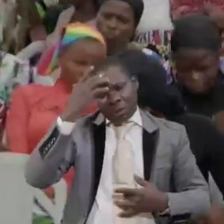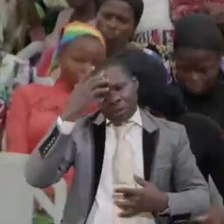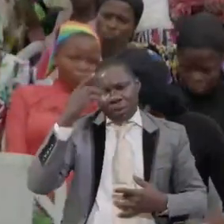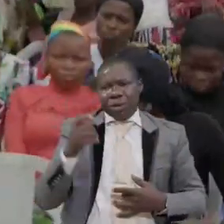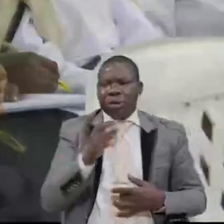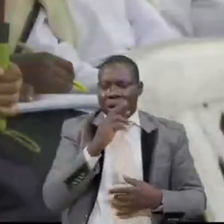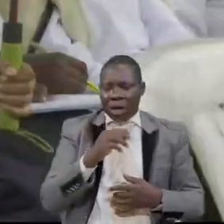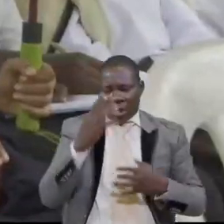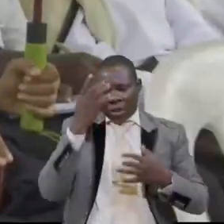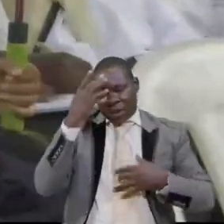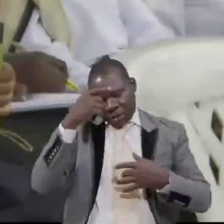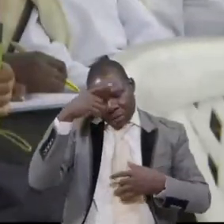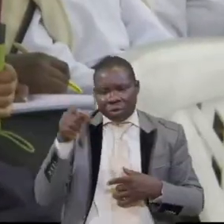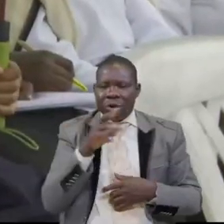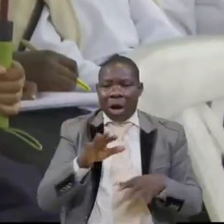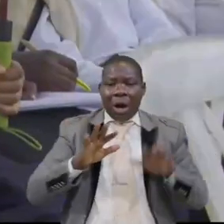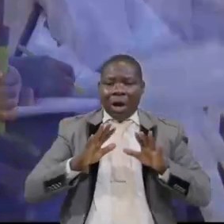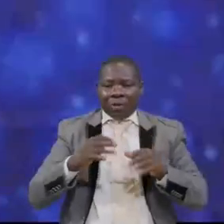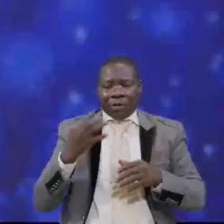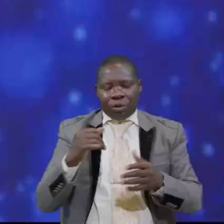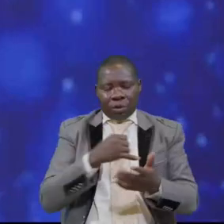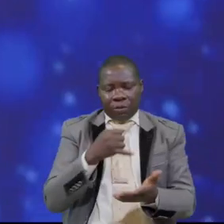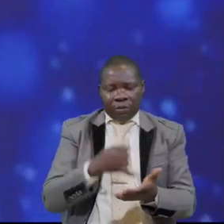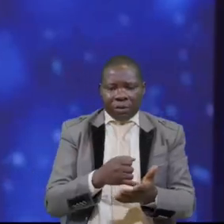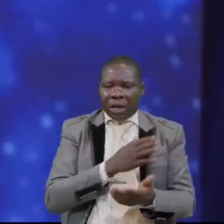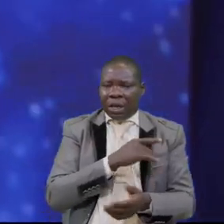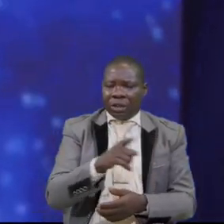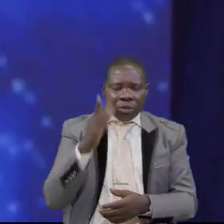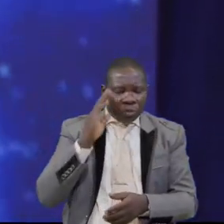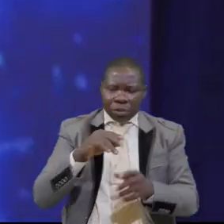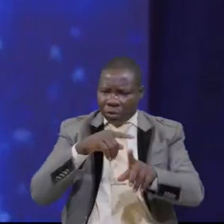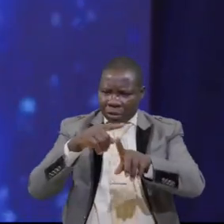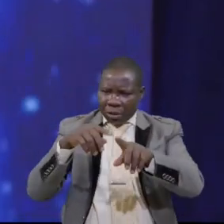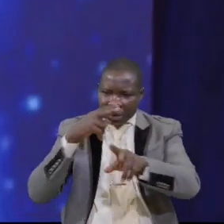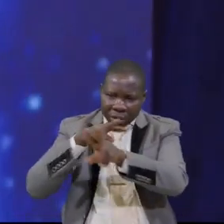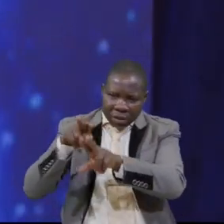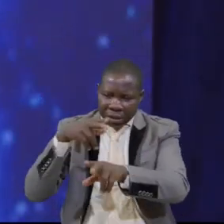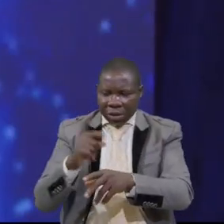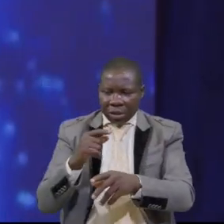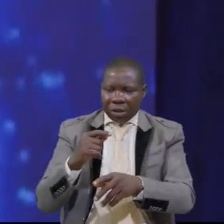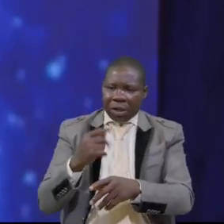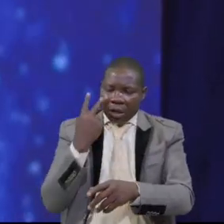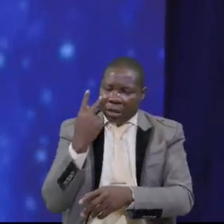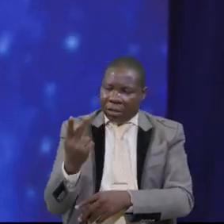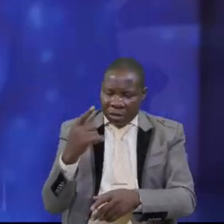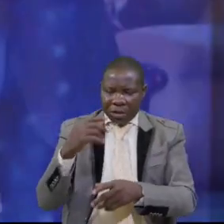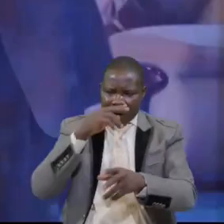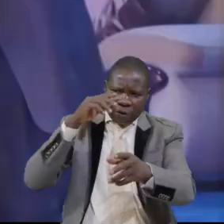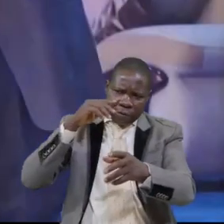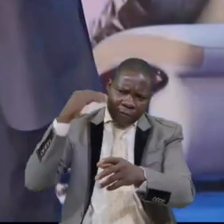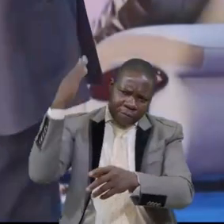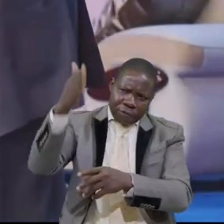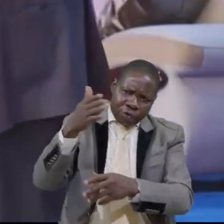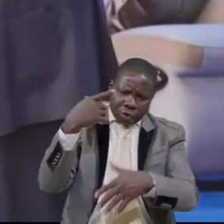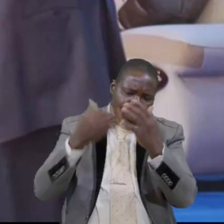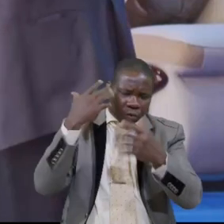parce que tu es son favori, pour que tu vois l'avenir, ce qui arrivera. Maintenant, il s'est levé pour dire après